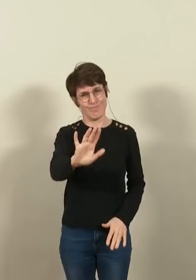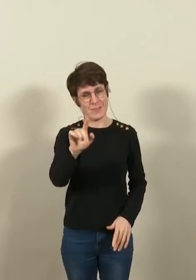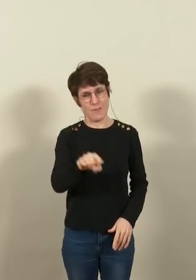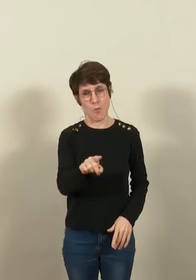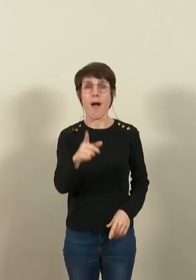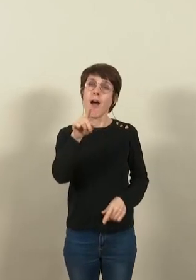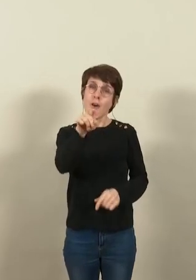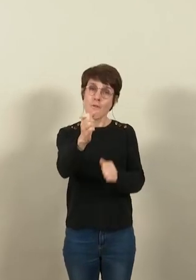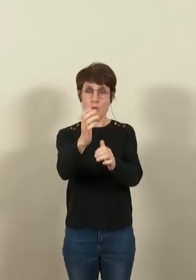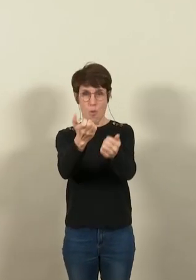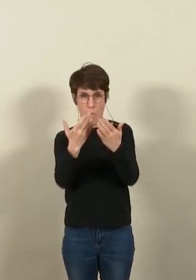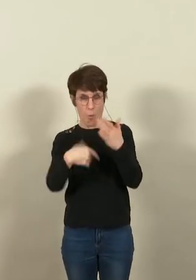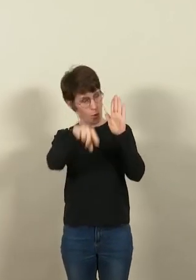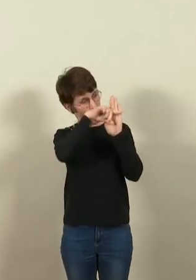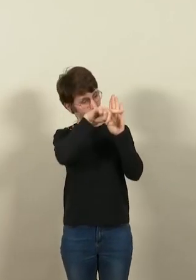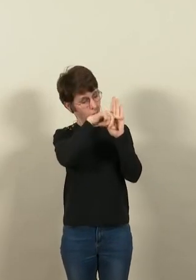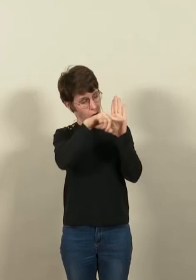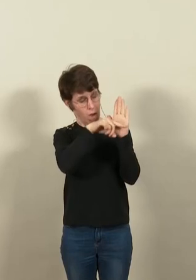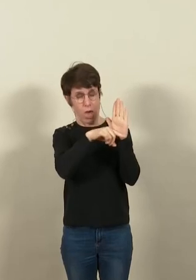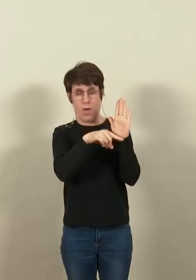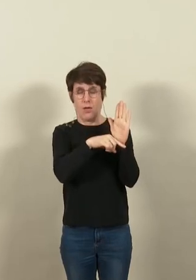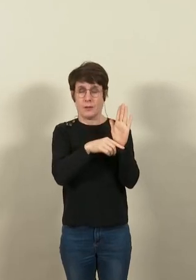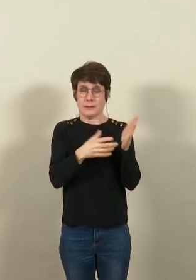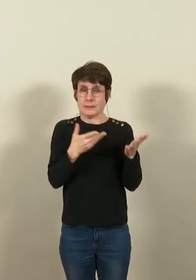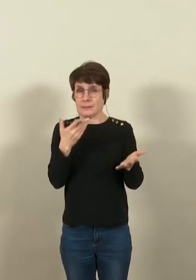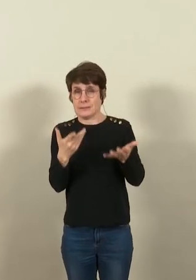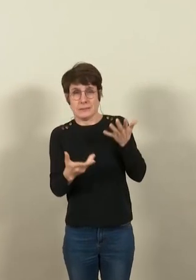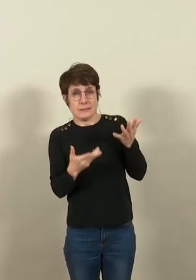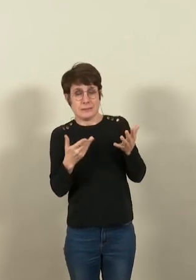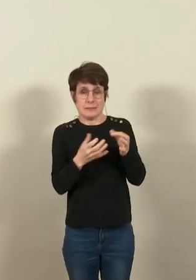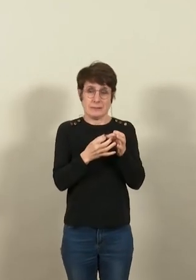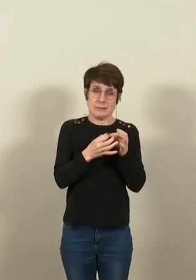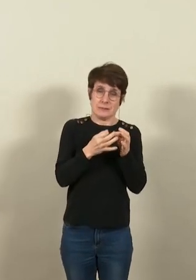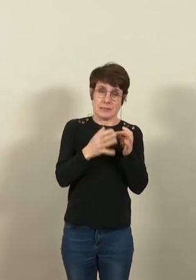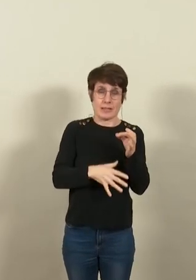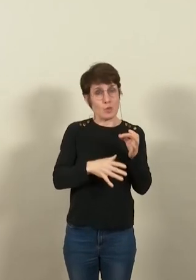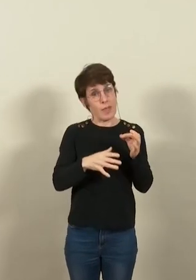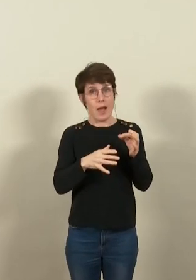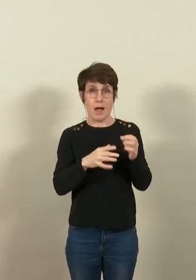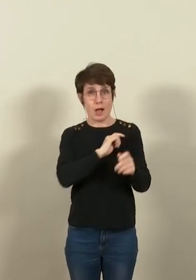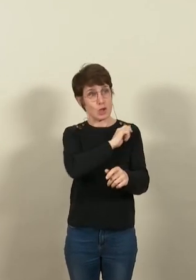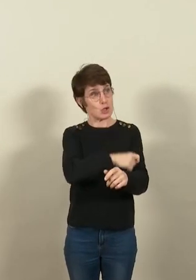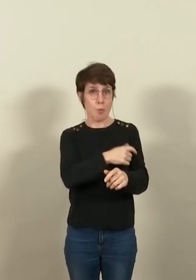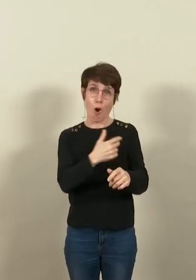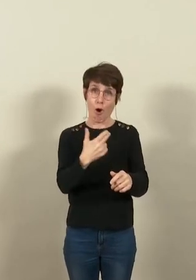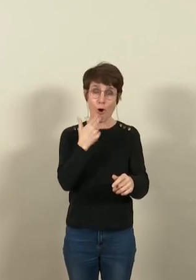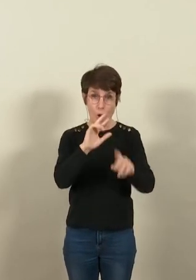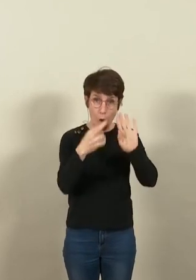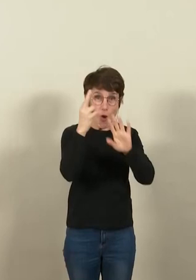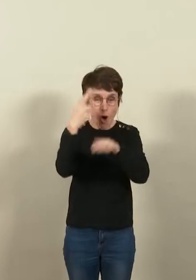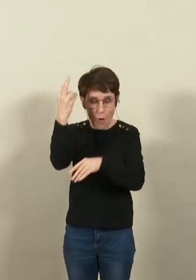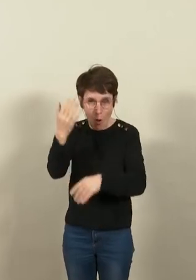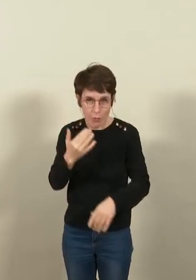vous proposez ne favorisent pas forcément des bons records au niveau sport plus bien au contraire